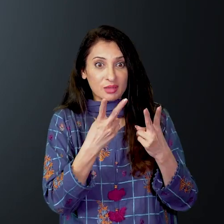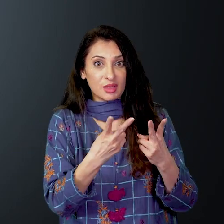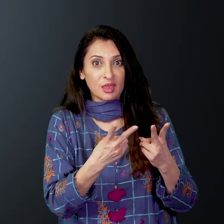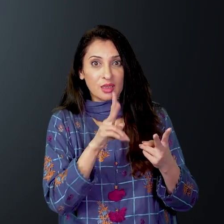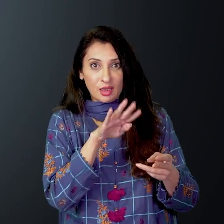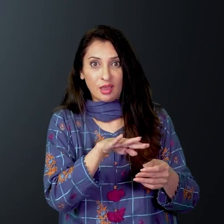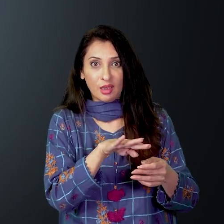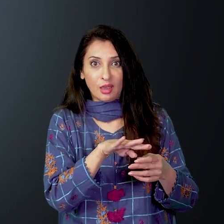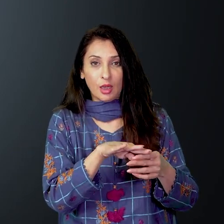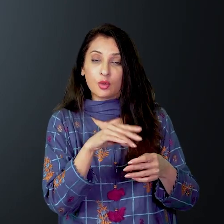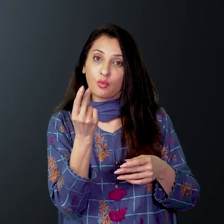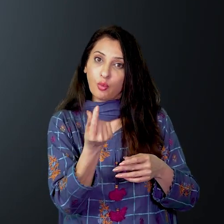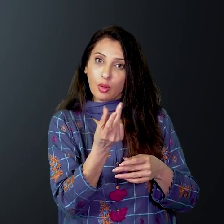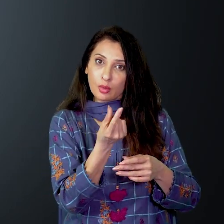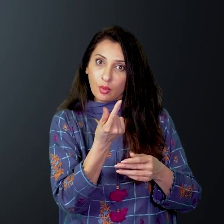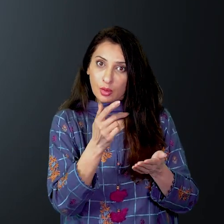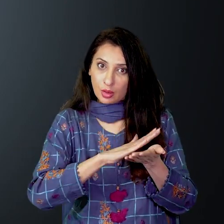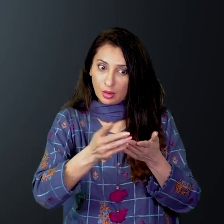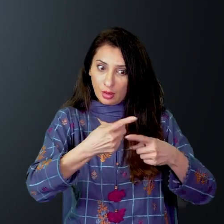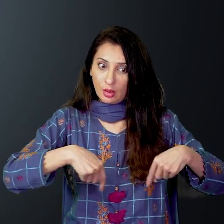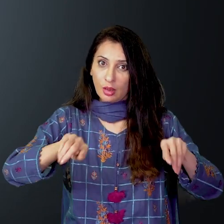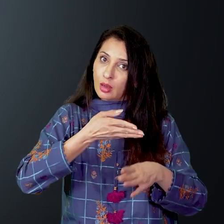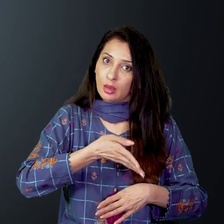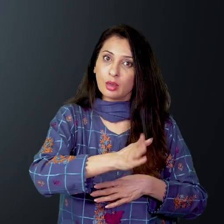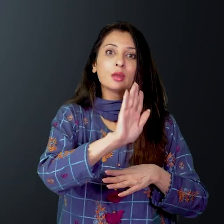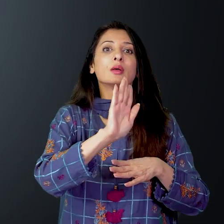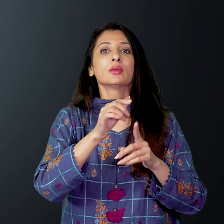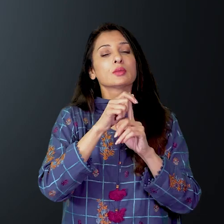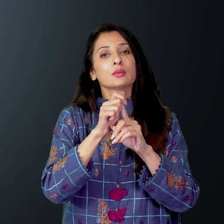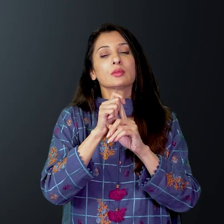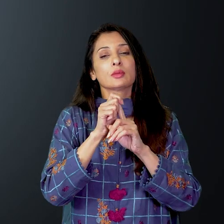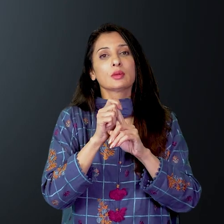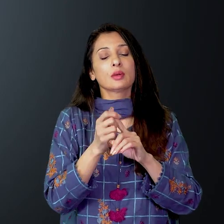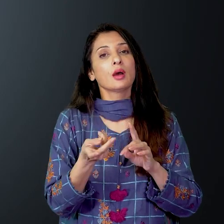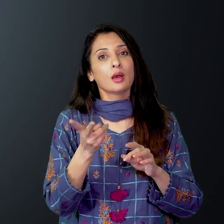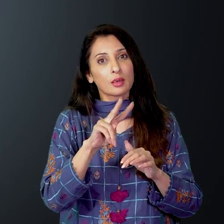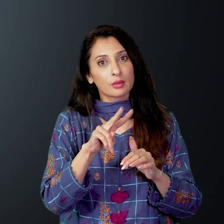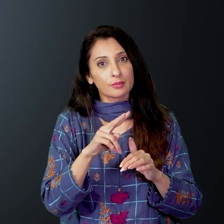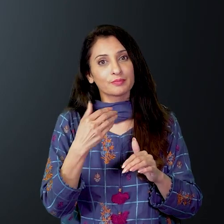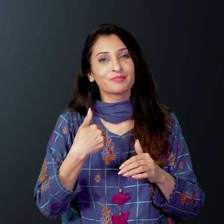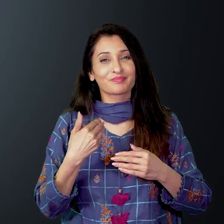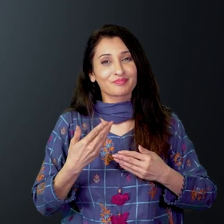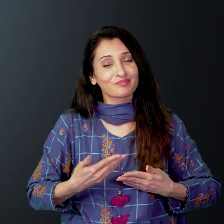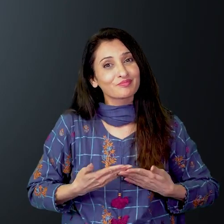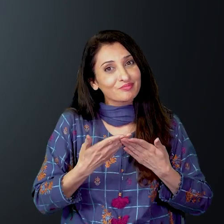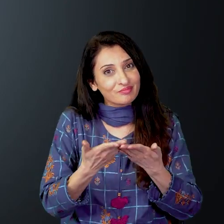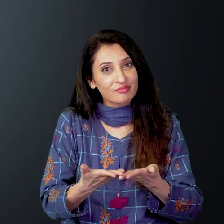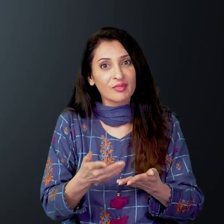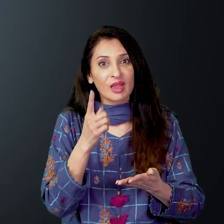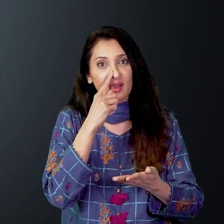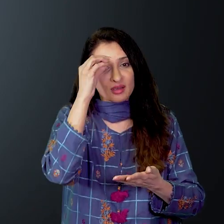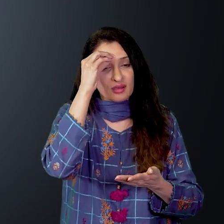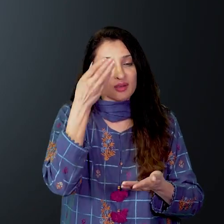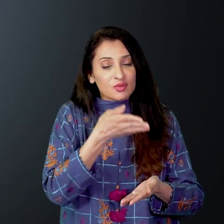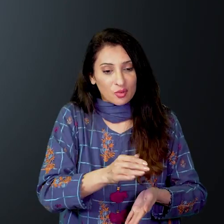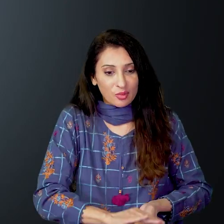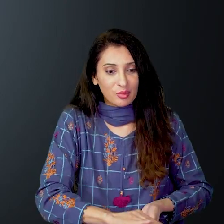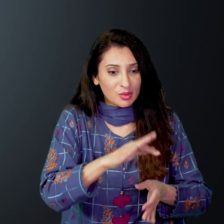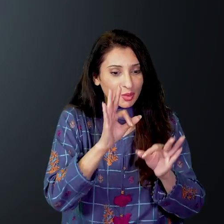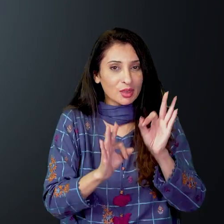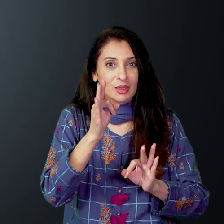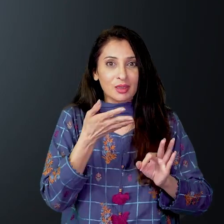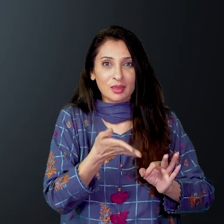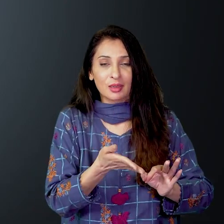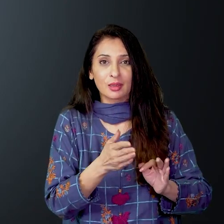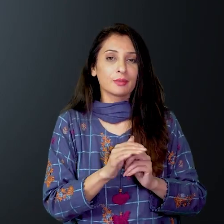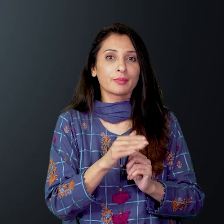के साथ हो रही हैं तो आप उन्हें फ़ौरन अस्पताल लेके जाएं। इसके अलावा प्लीज़ हमारी गुजारिश है उन माओं से जो बच्चे पाल रही हैं